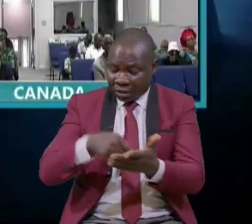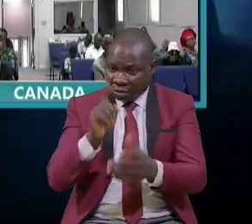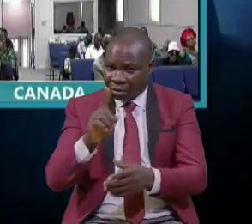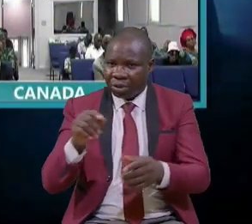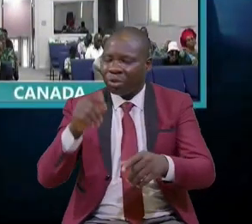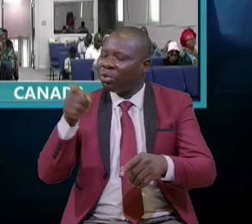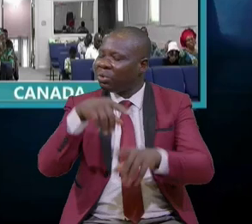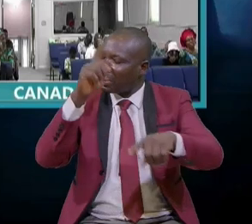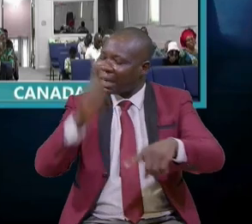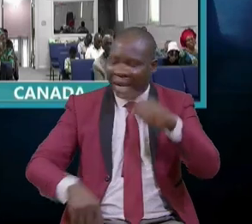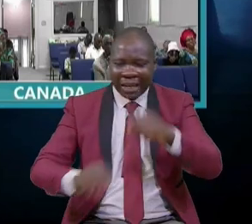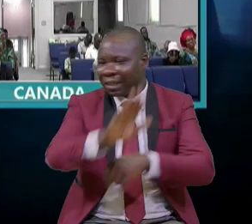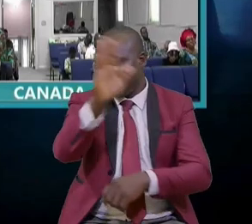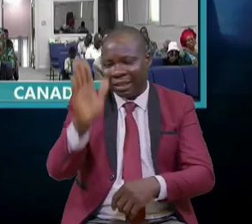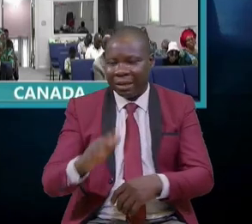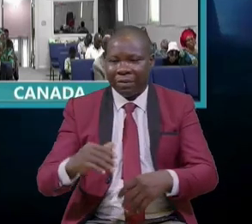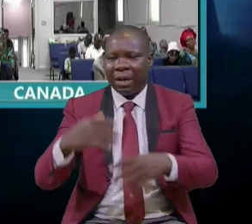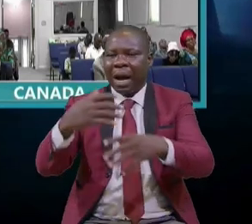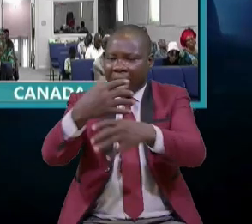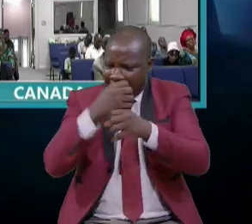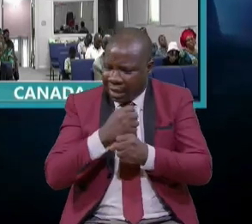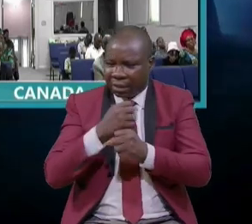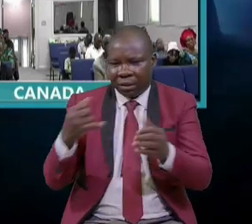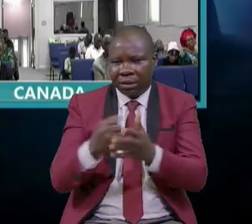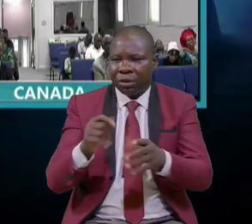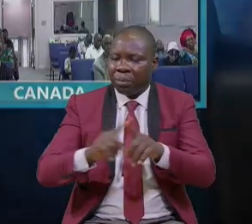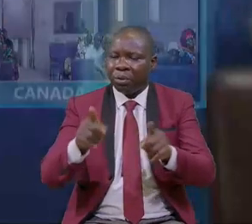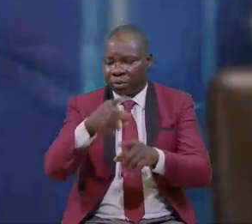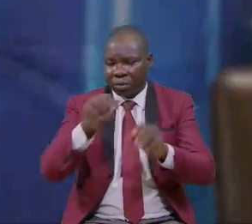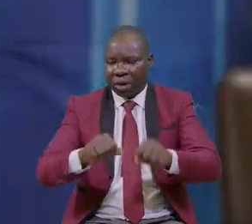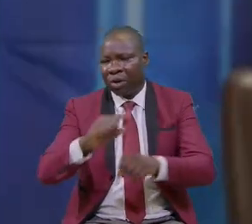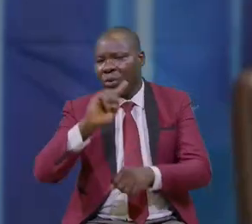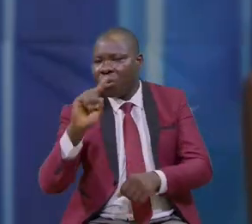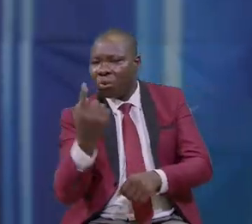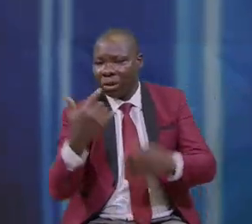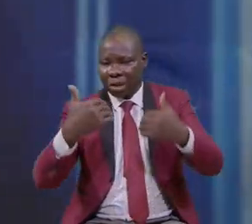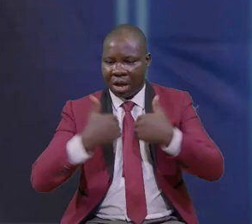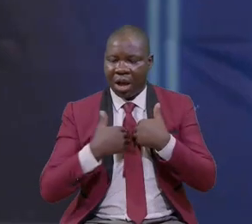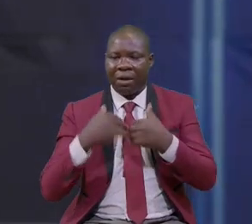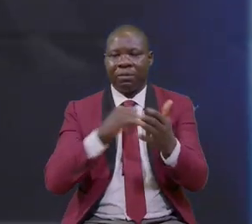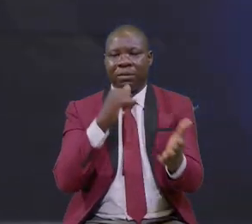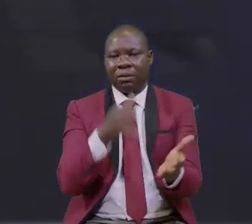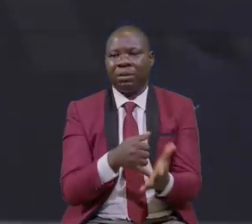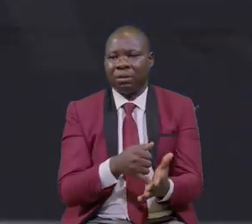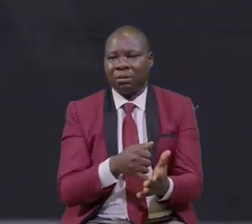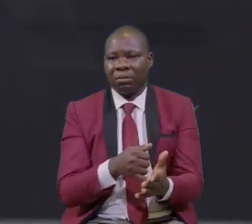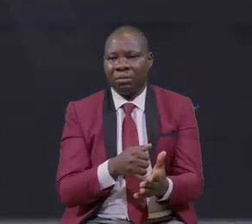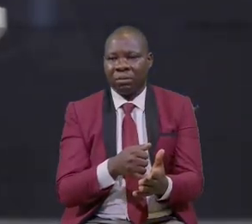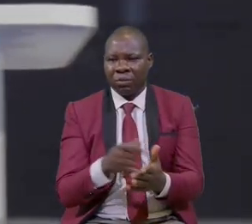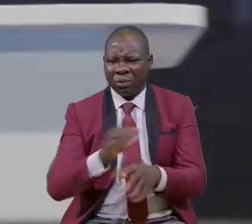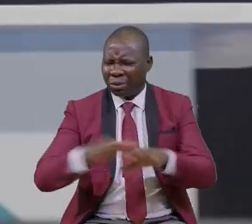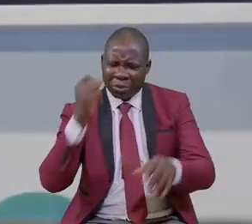tu peux courir tu peux prendre voler tu tu ne peux qu'obtenir tu n'as pas